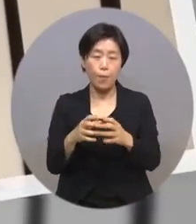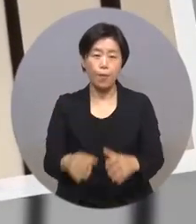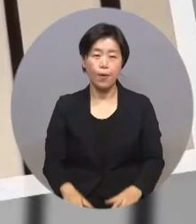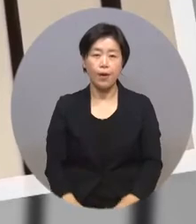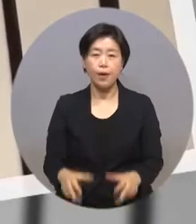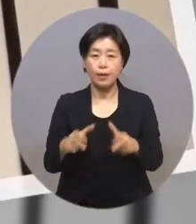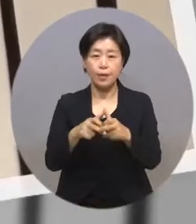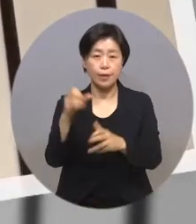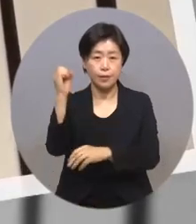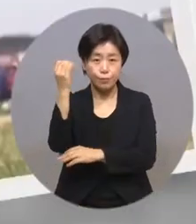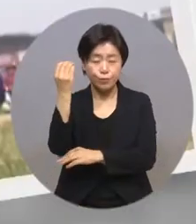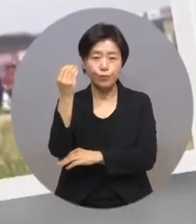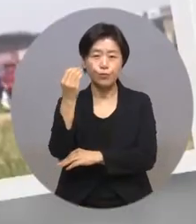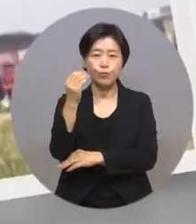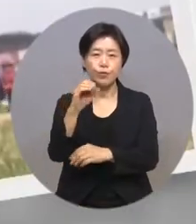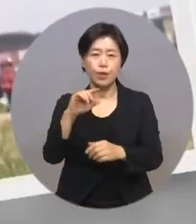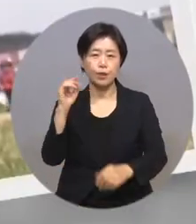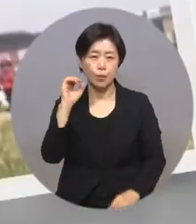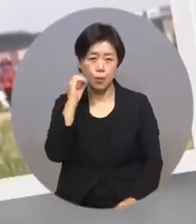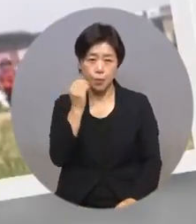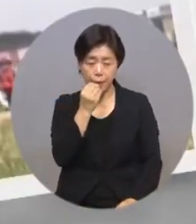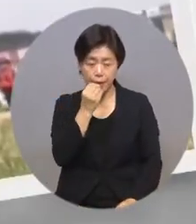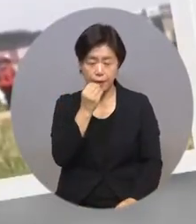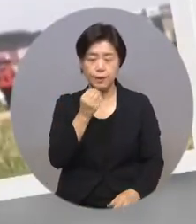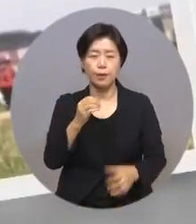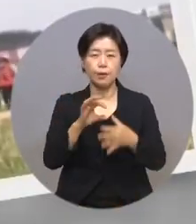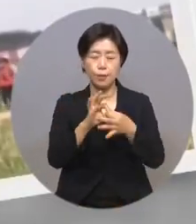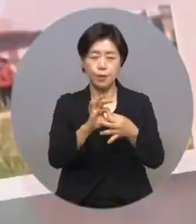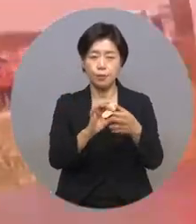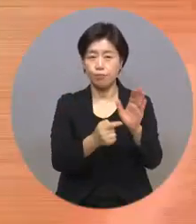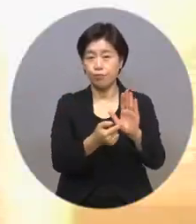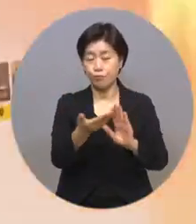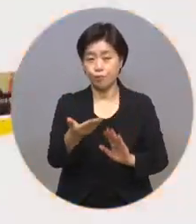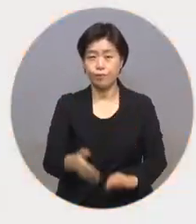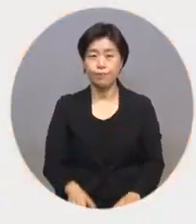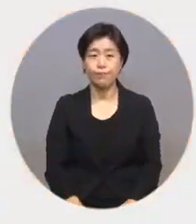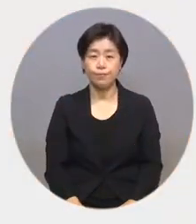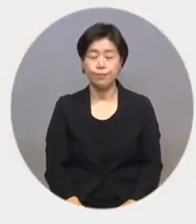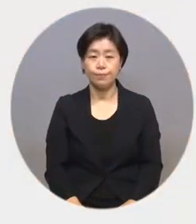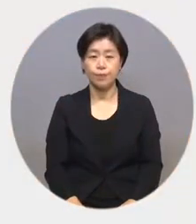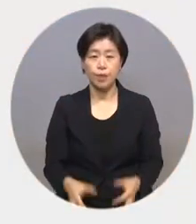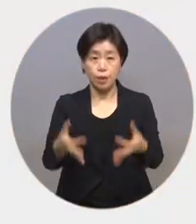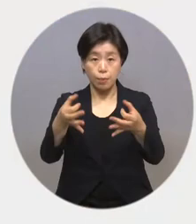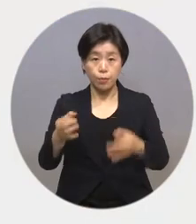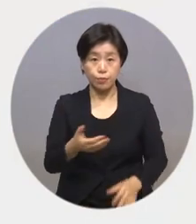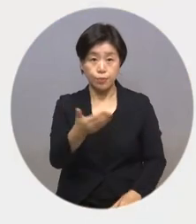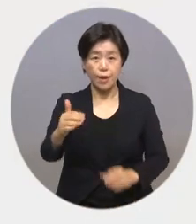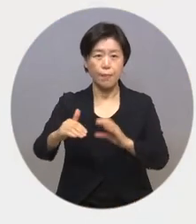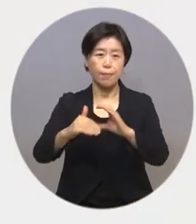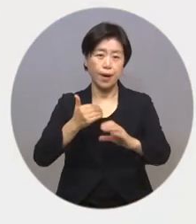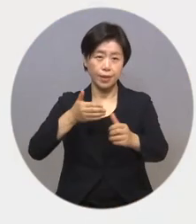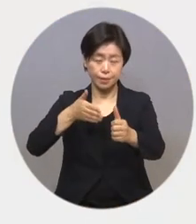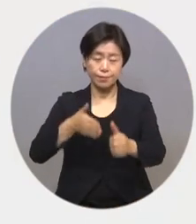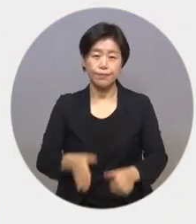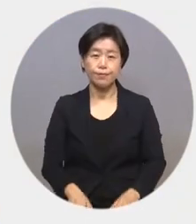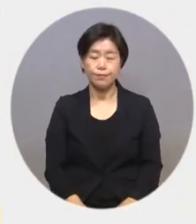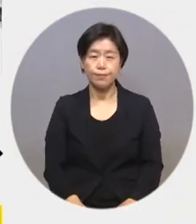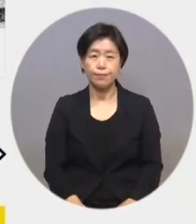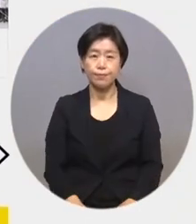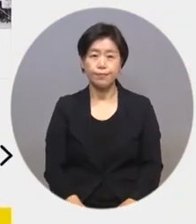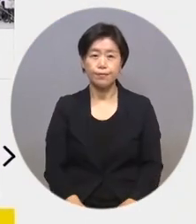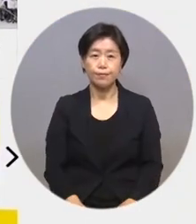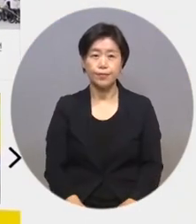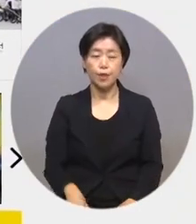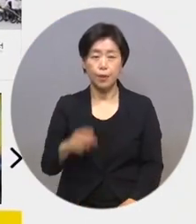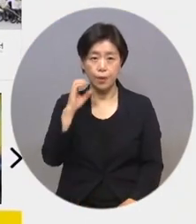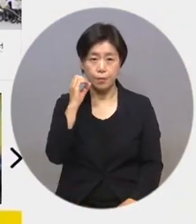웰페어뉴스 홈페이지를 통해 보다 다양한 소식을 접할 수 있습니다. 시청자 여러분의 제보를 기다립니다. 웰페어뉴스